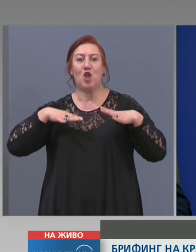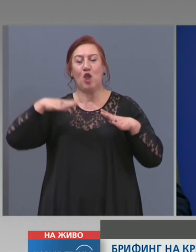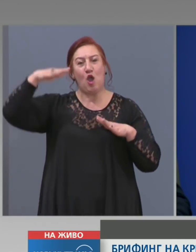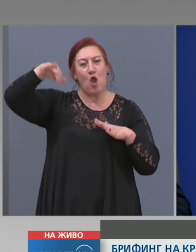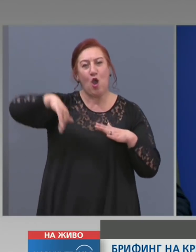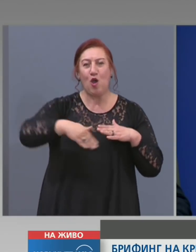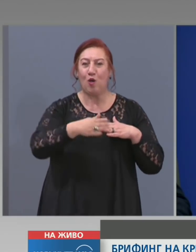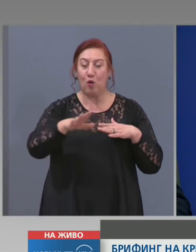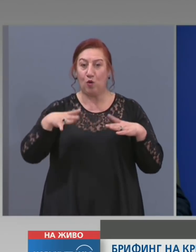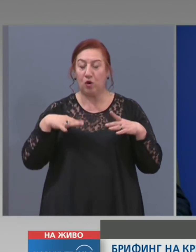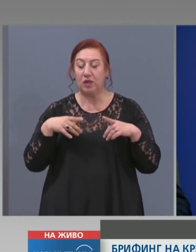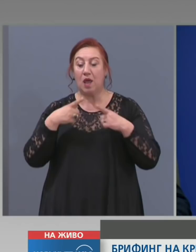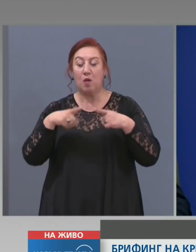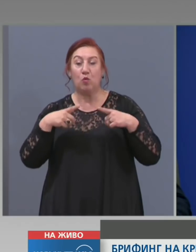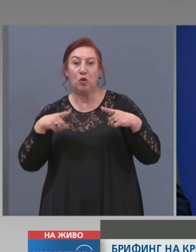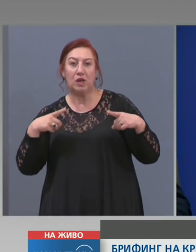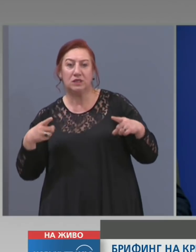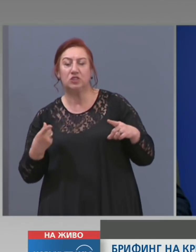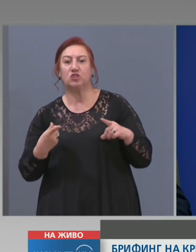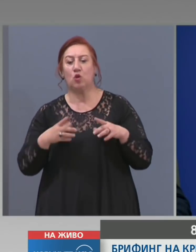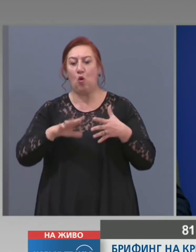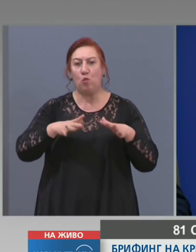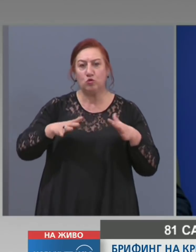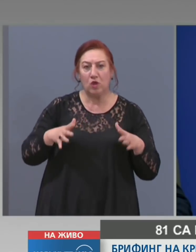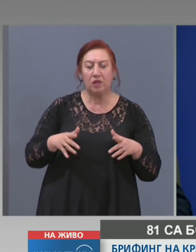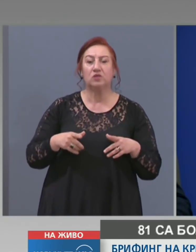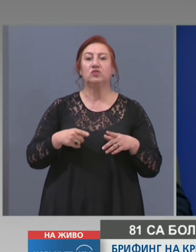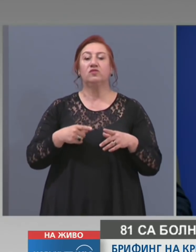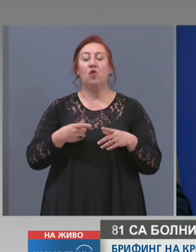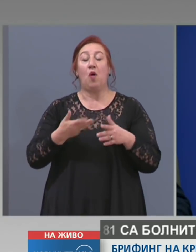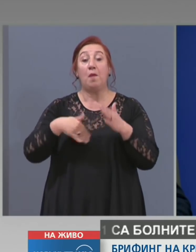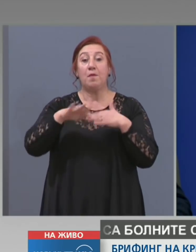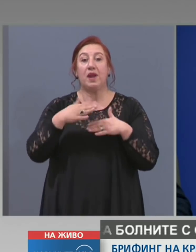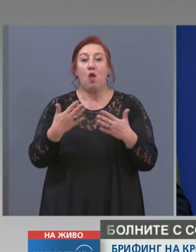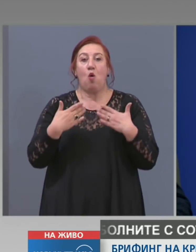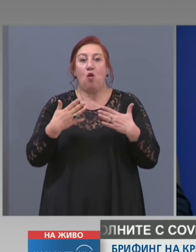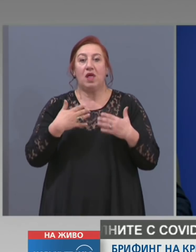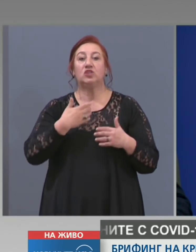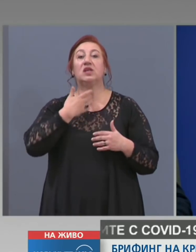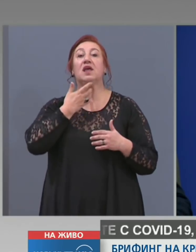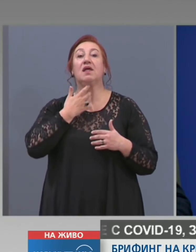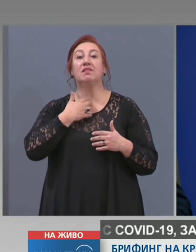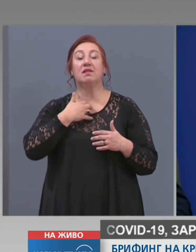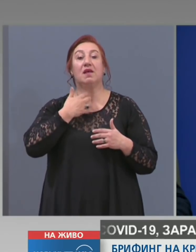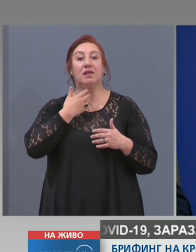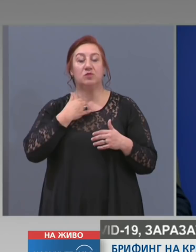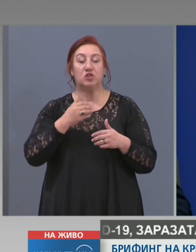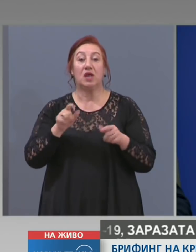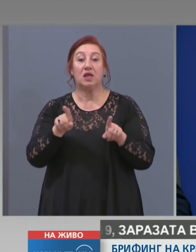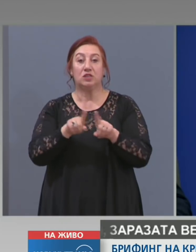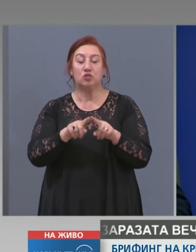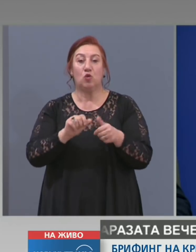стечения на обстоятелствата от рода на преохлаждане на горните дихателни пътища и по-лесната